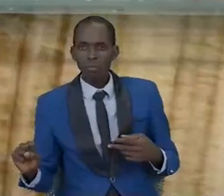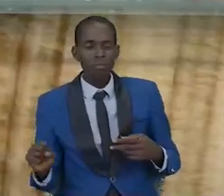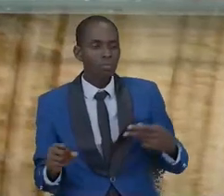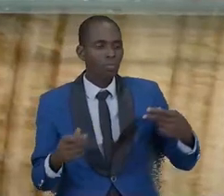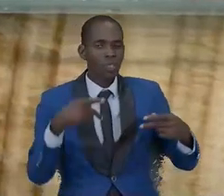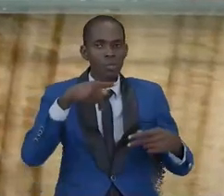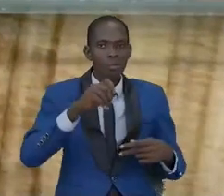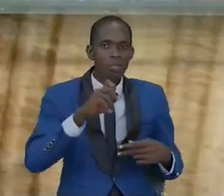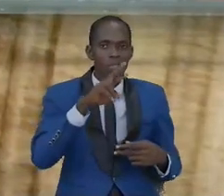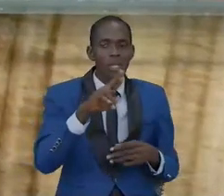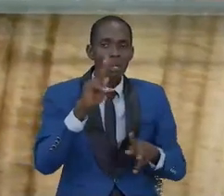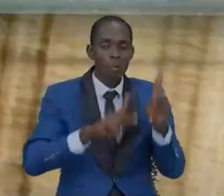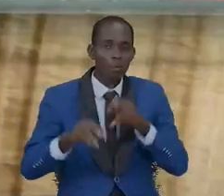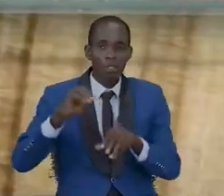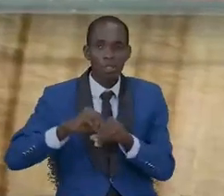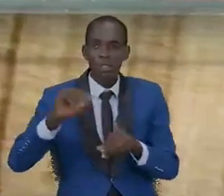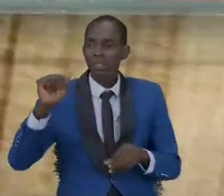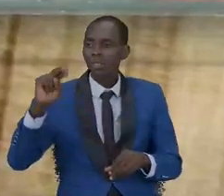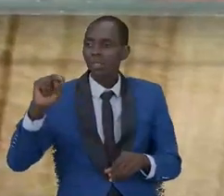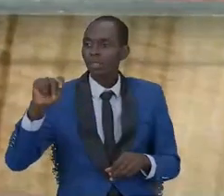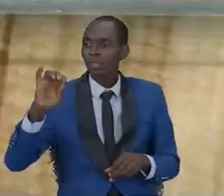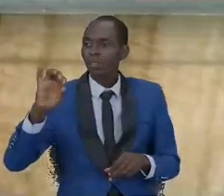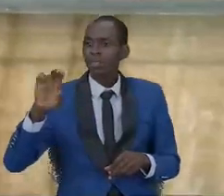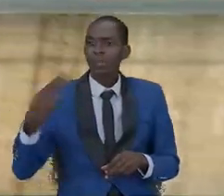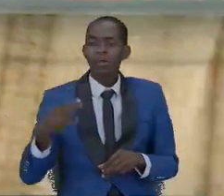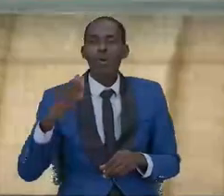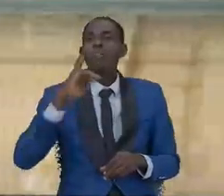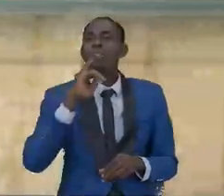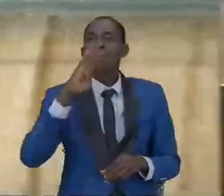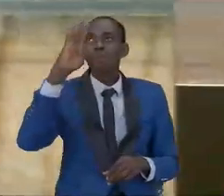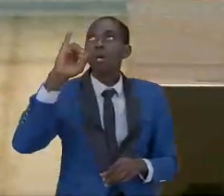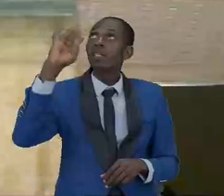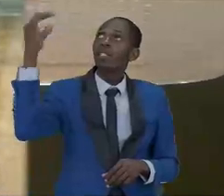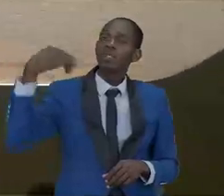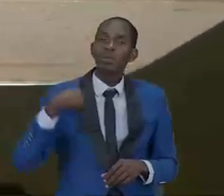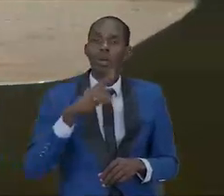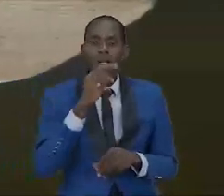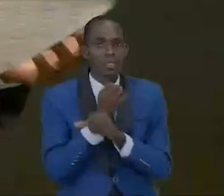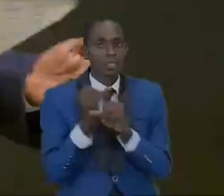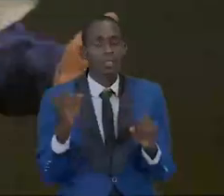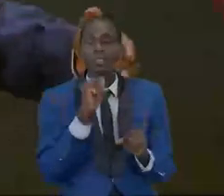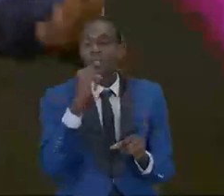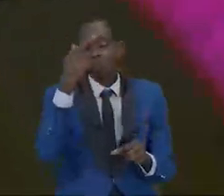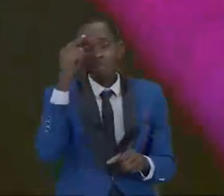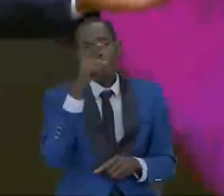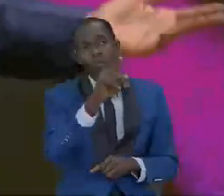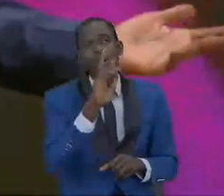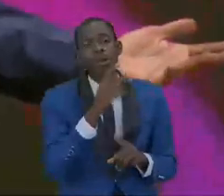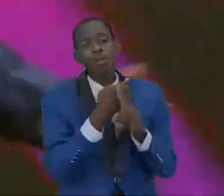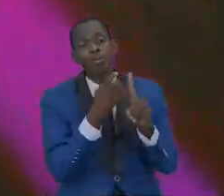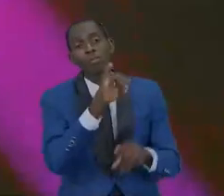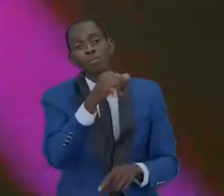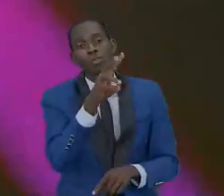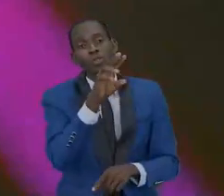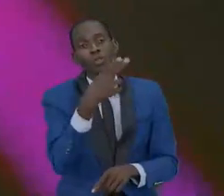eux c'est pas la grâce que nous sommes tous sauvés ce n'est pas parce que nous sommes que nous sommes sauvés ce n'est pas parce que nous sommes un